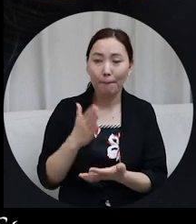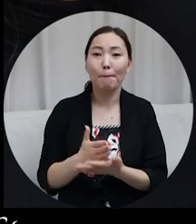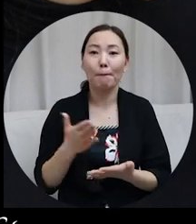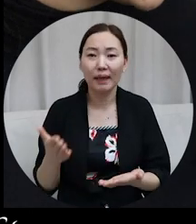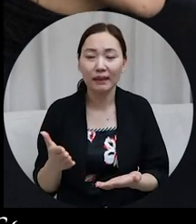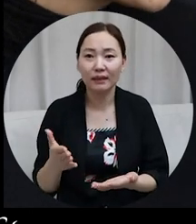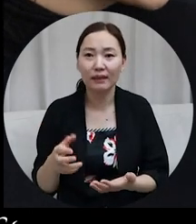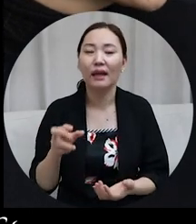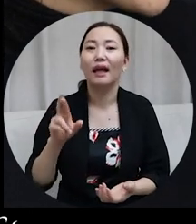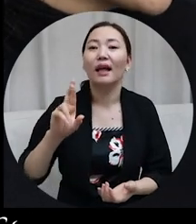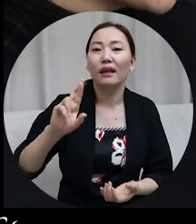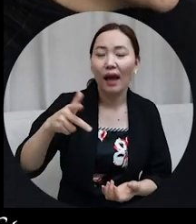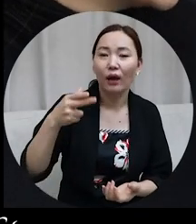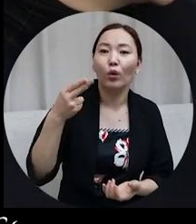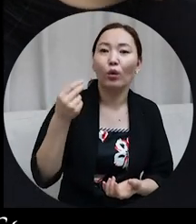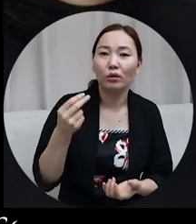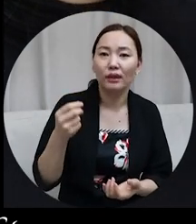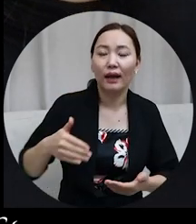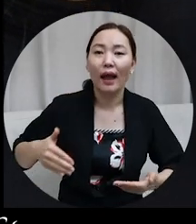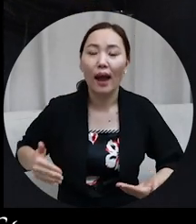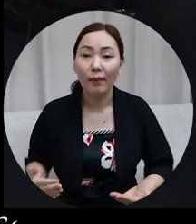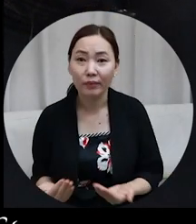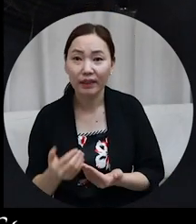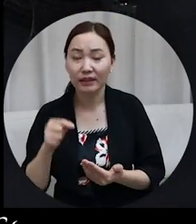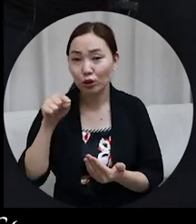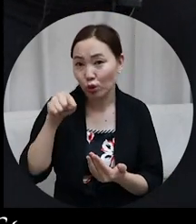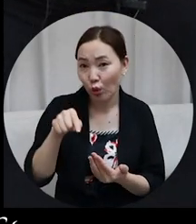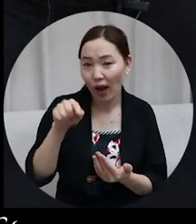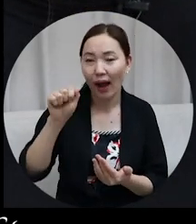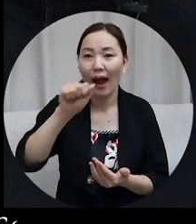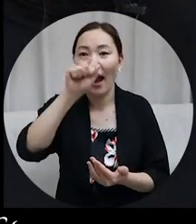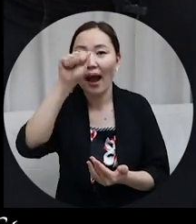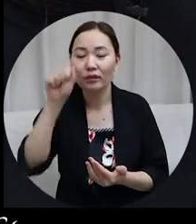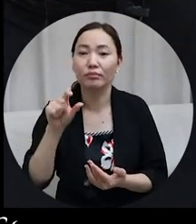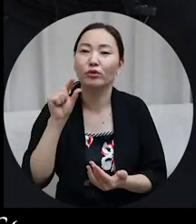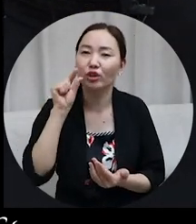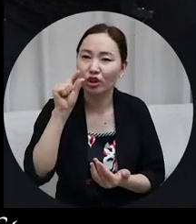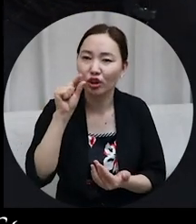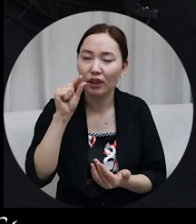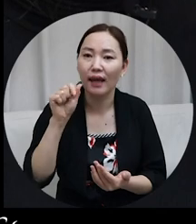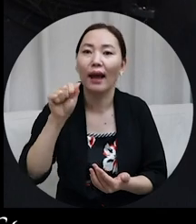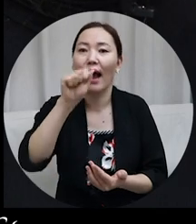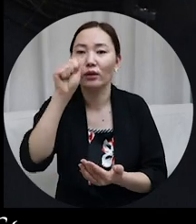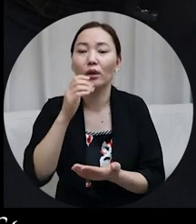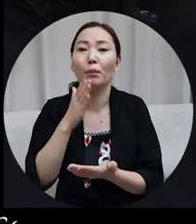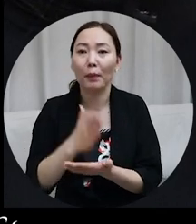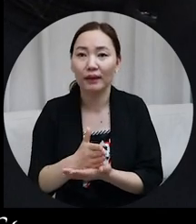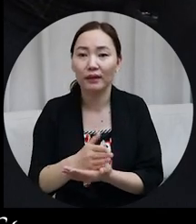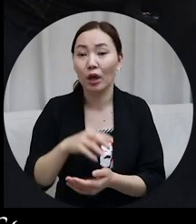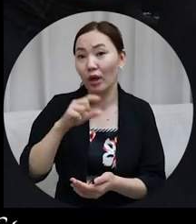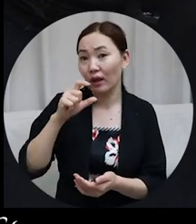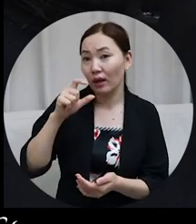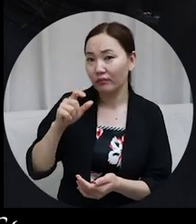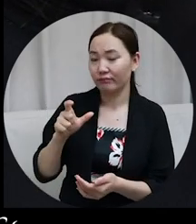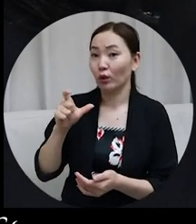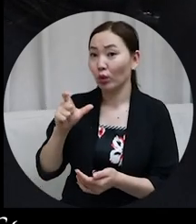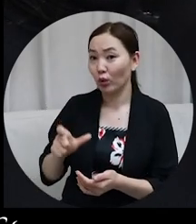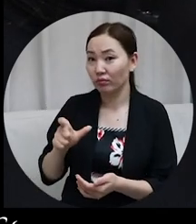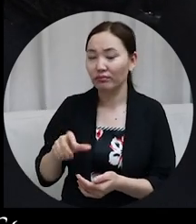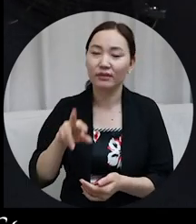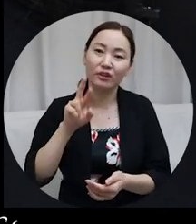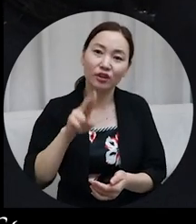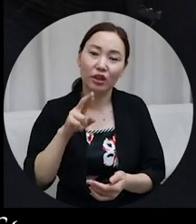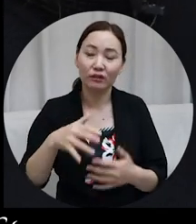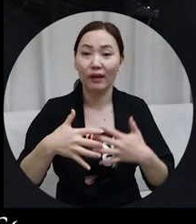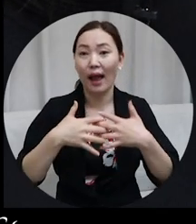амьдралд болоо жижигхэн асуудал юм шиг байгаа байхгүй. Хүн ер нь ийм аймар тийм сонь амтна шүү дээ. Нөгөө зовлонг яаж хүлээж авахаас л